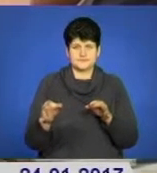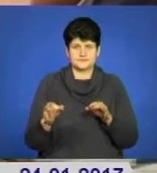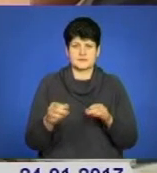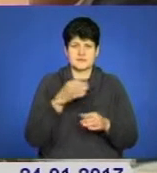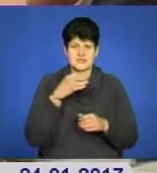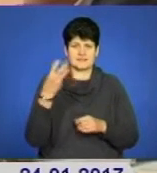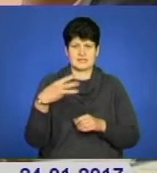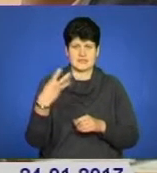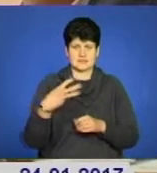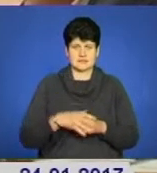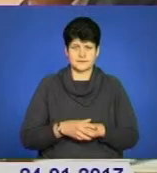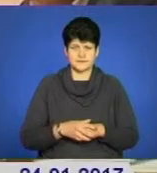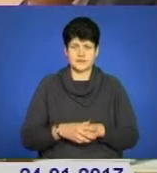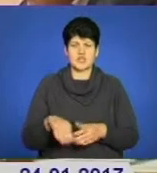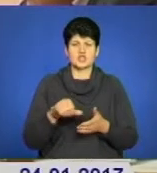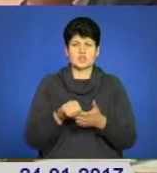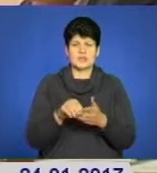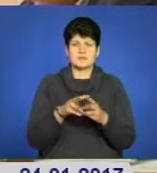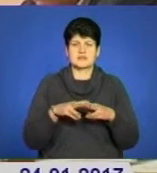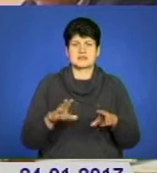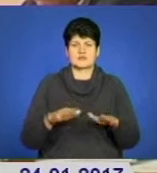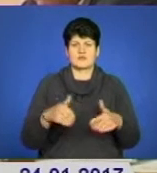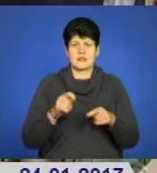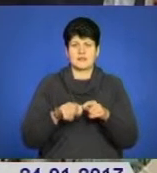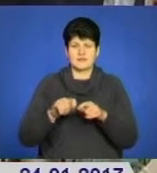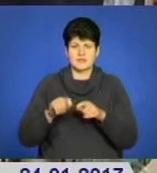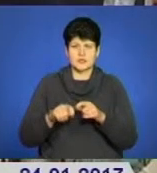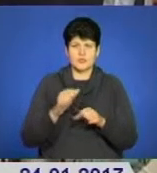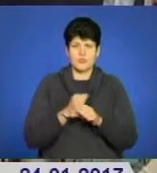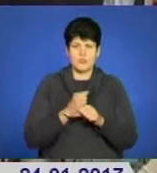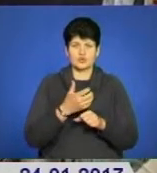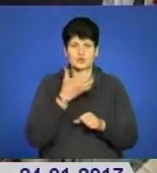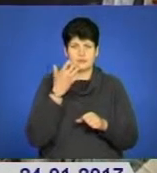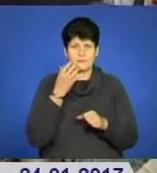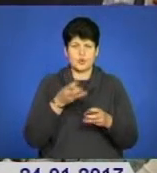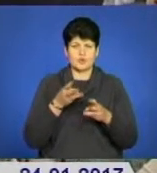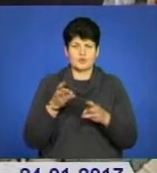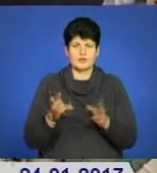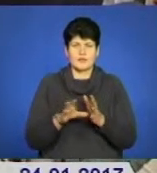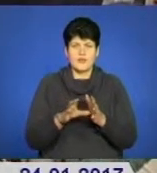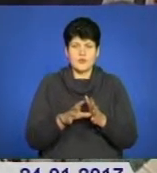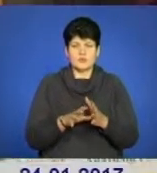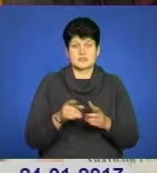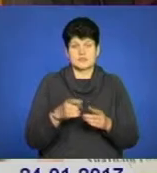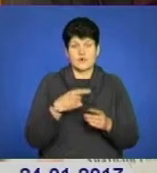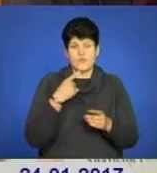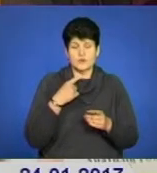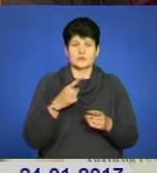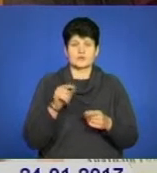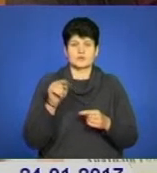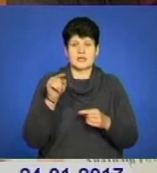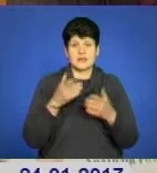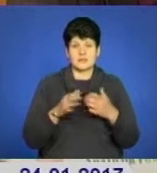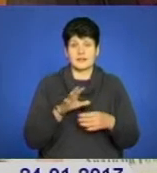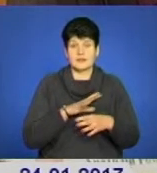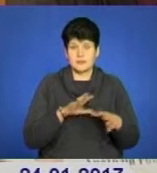озвучив 30. Члени ж президії запропонували перевірити й роботу Теплокомуненерго. За словами Валерія Федорейка, якби не